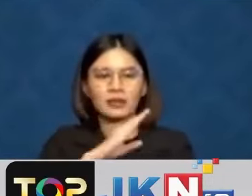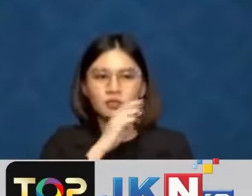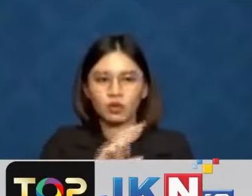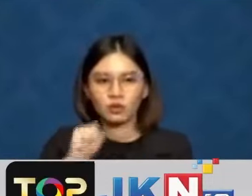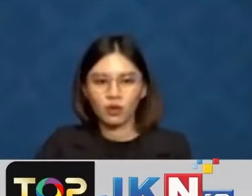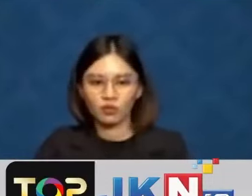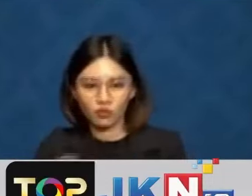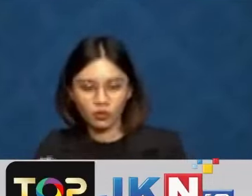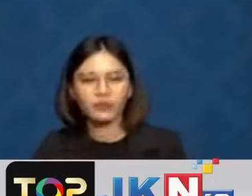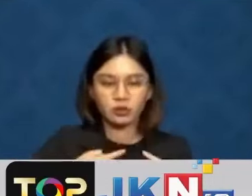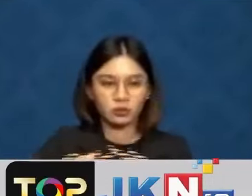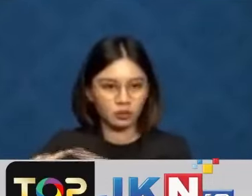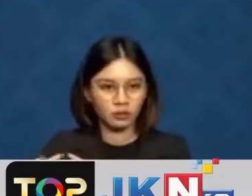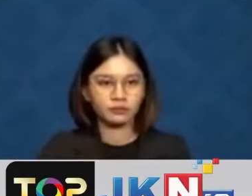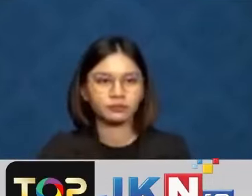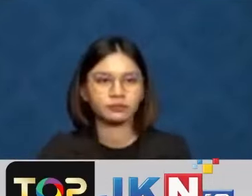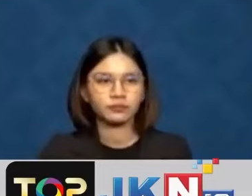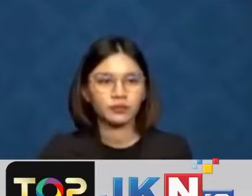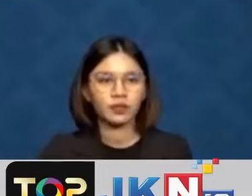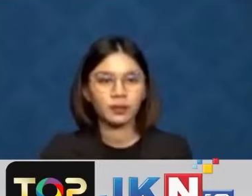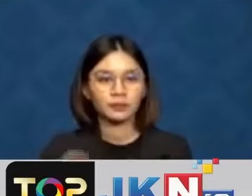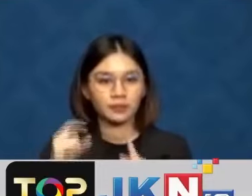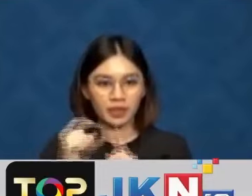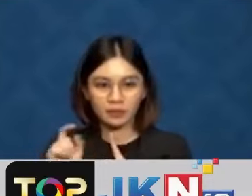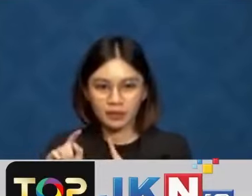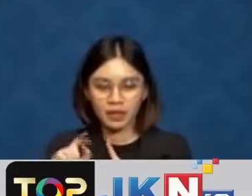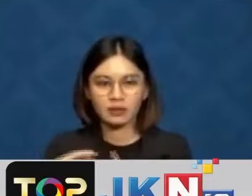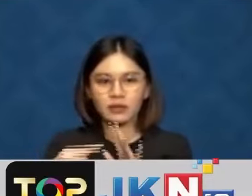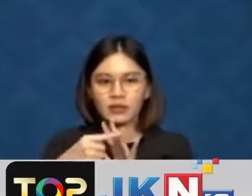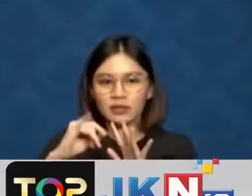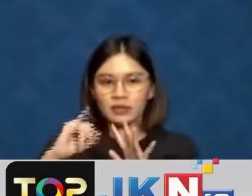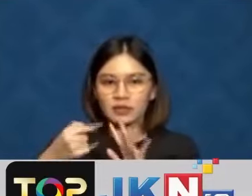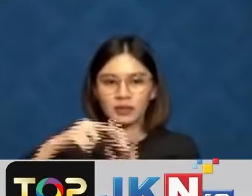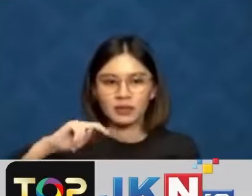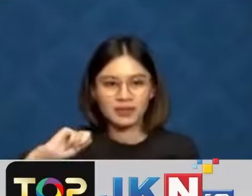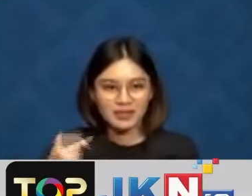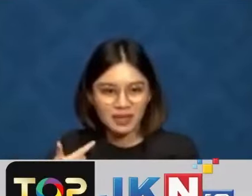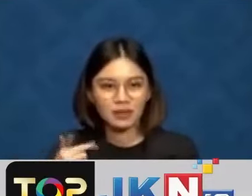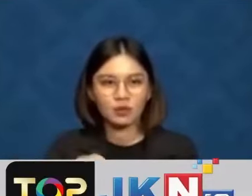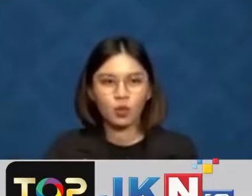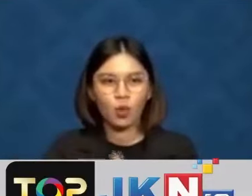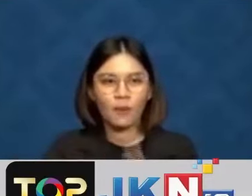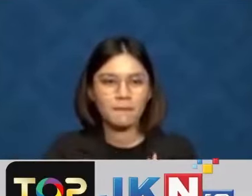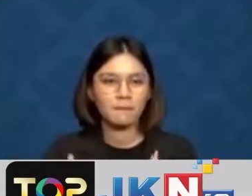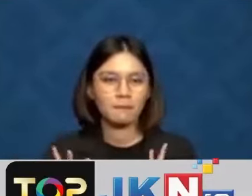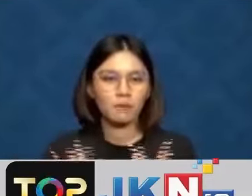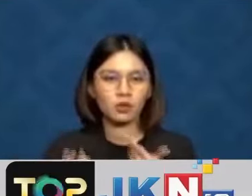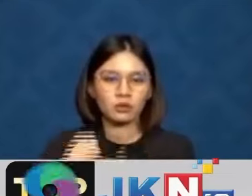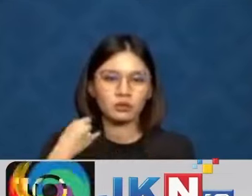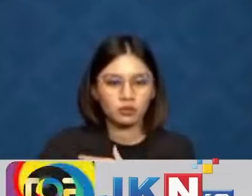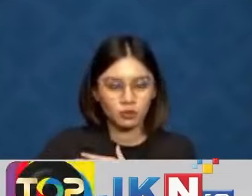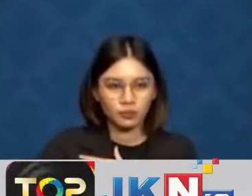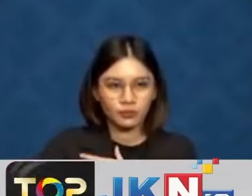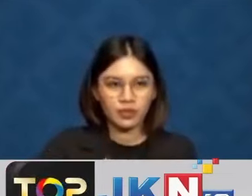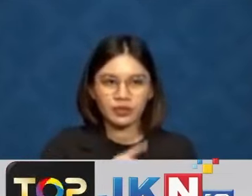องอยู่รักษาการครับแต่มีอีกคำหนึ่งครับคำว่าเจ๊งหมายถึงคำว่าสิ้นสุดครับถ้